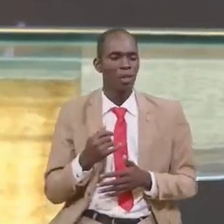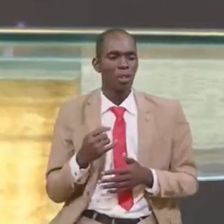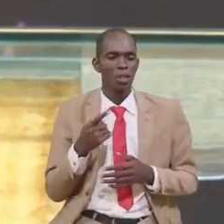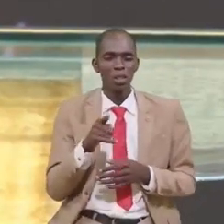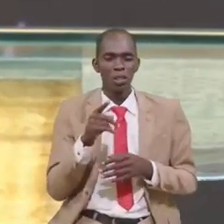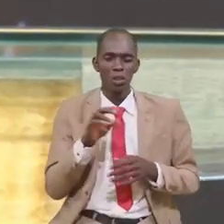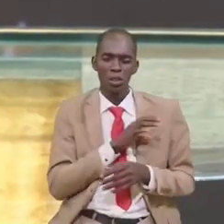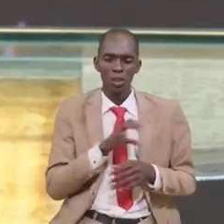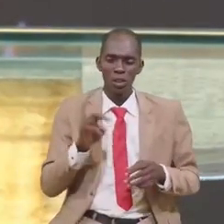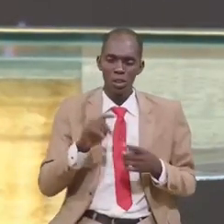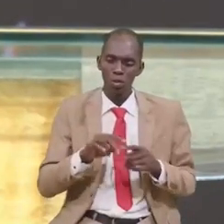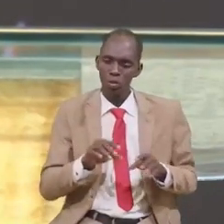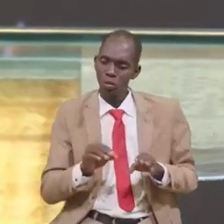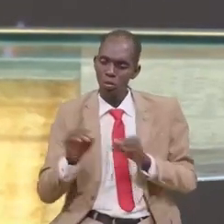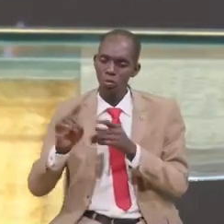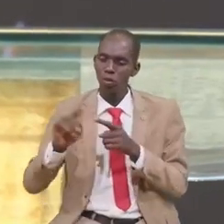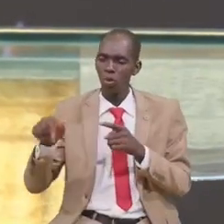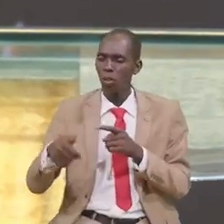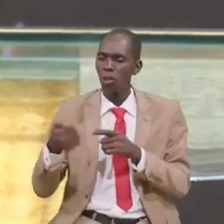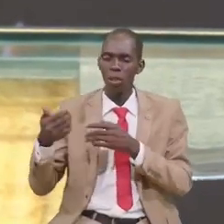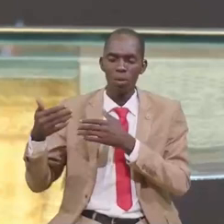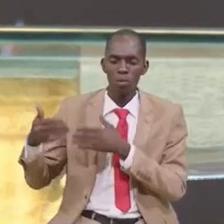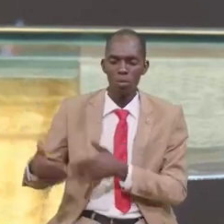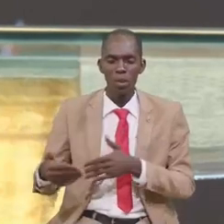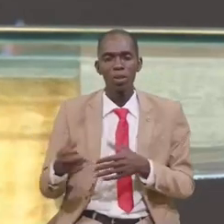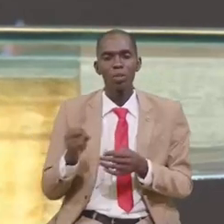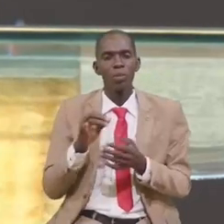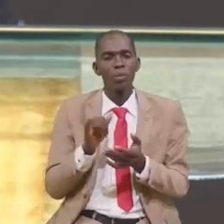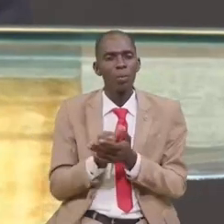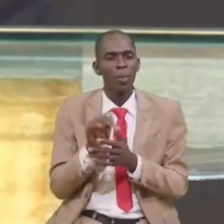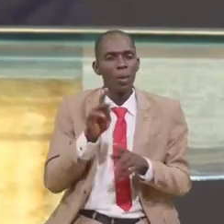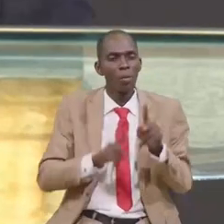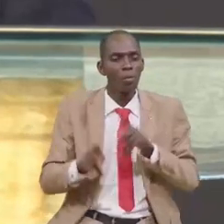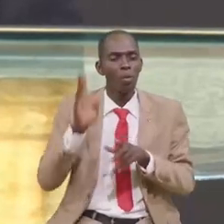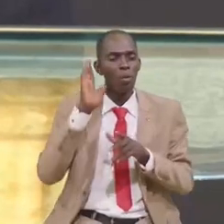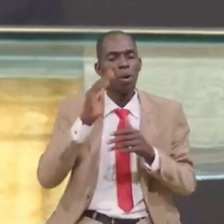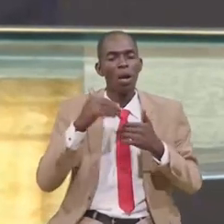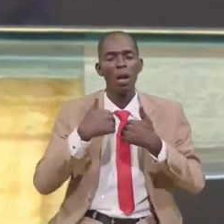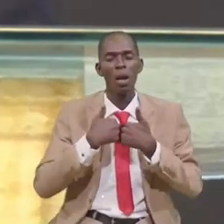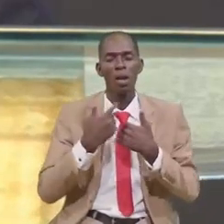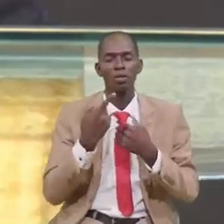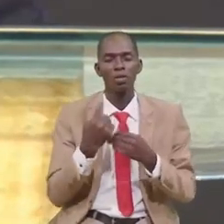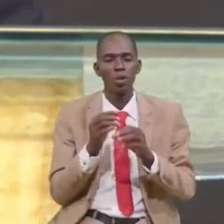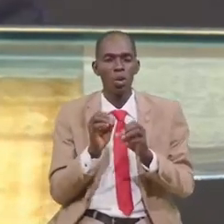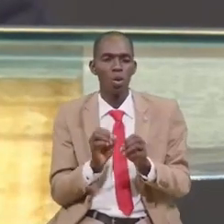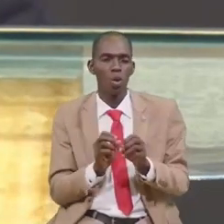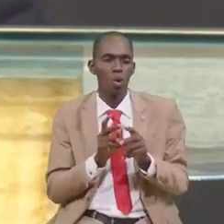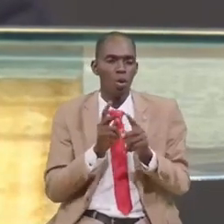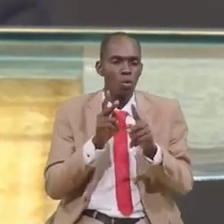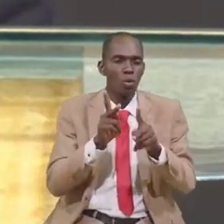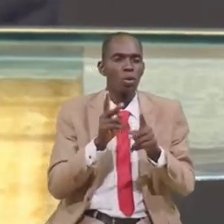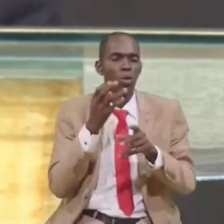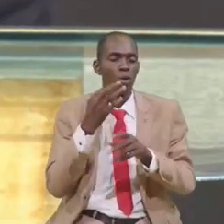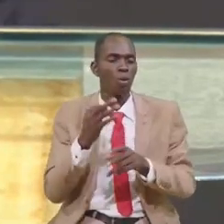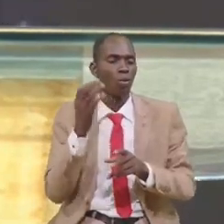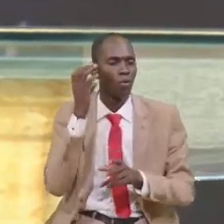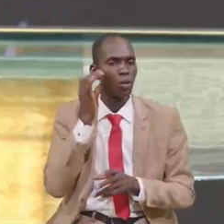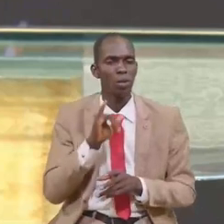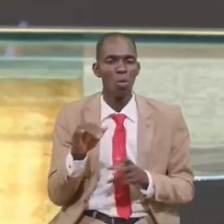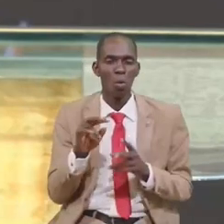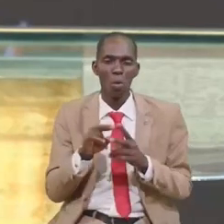ville voisine, à d'autres lieux, pour que les gens aient l'opportunité d'entendre la parole de Dieu, ne voulant pas